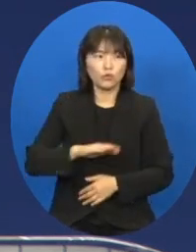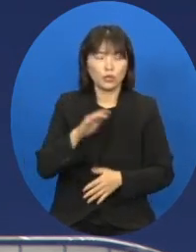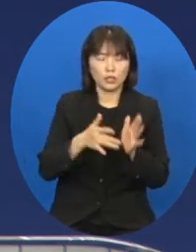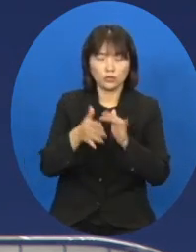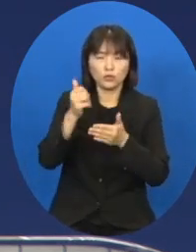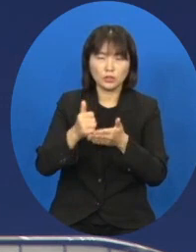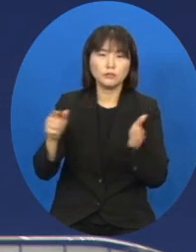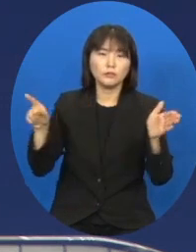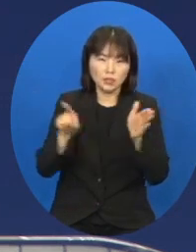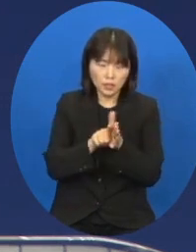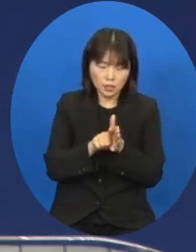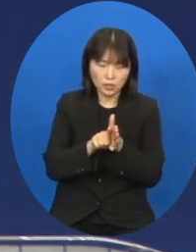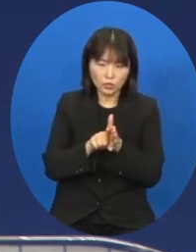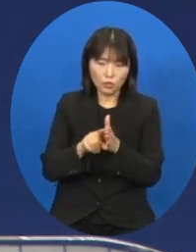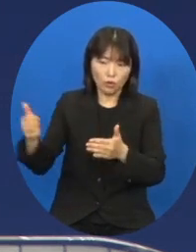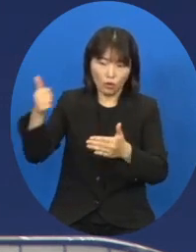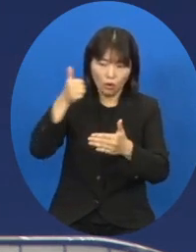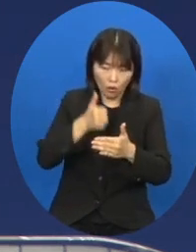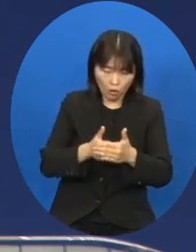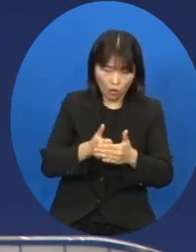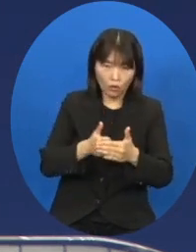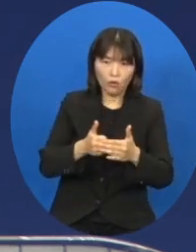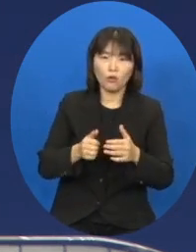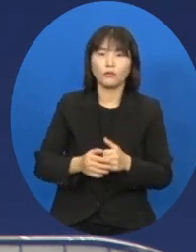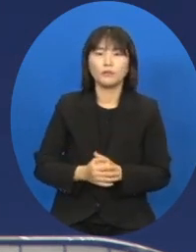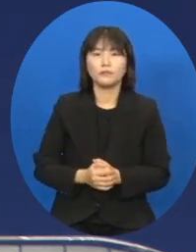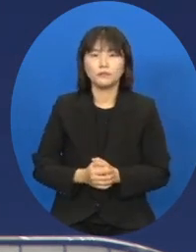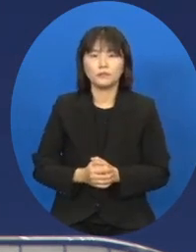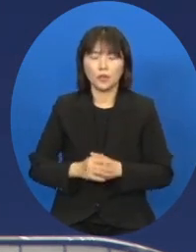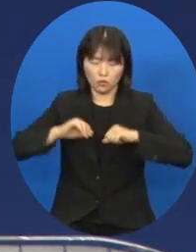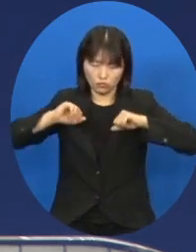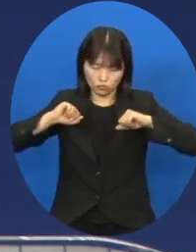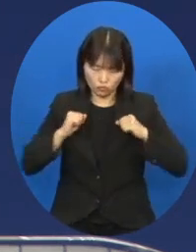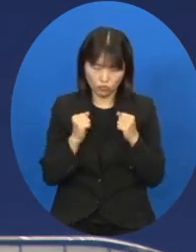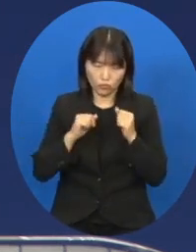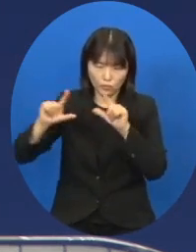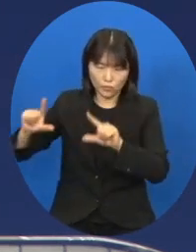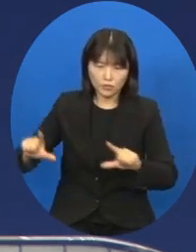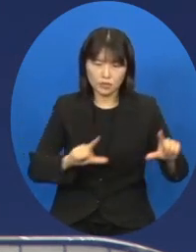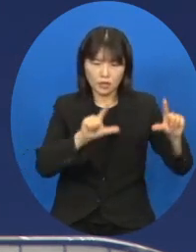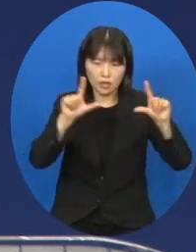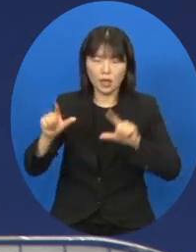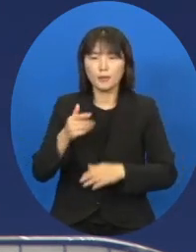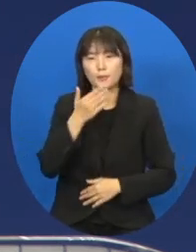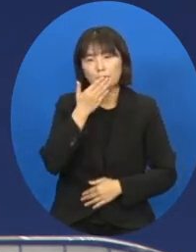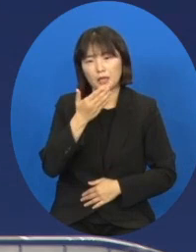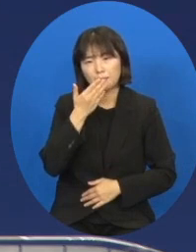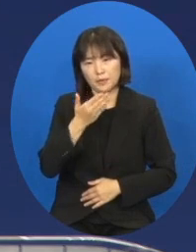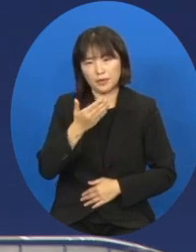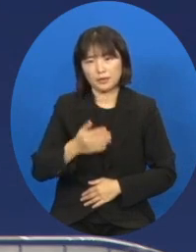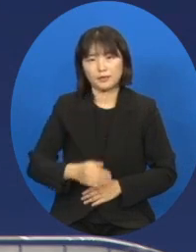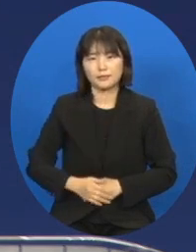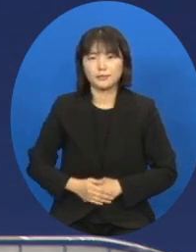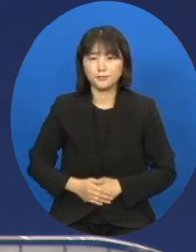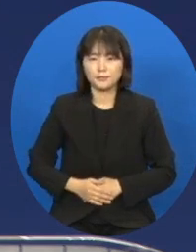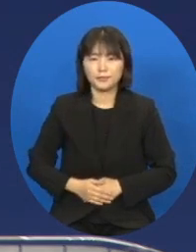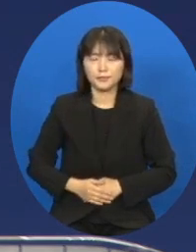믿고 예수님을 영접했으니까 순종하는 삶을 살 수도 있는 거예요.